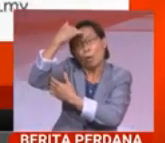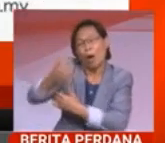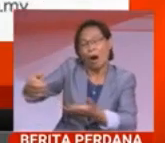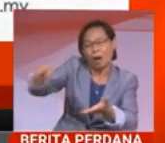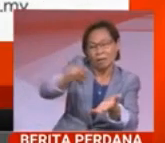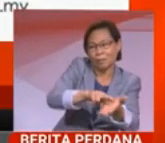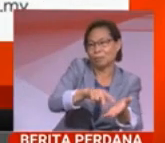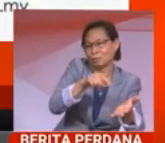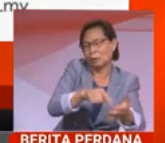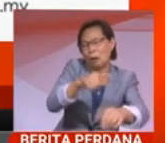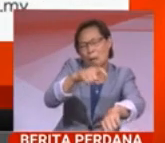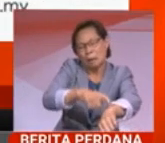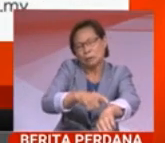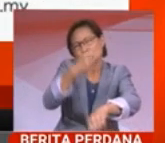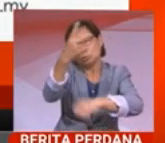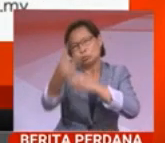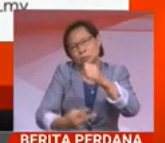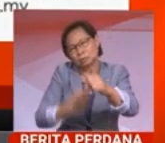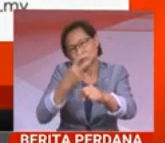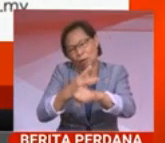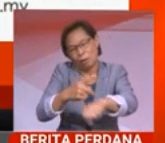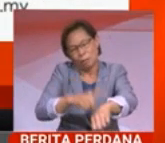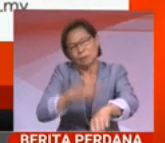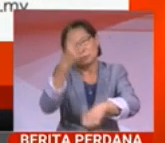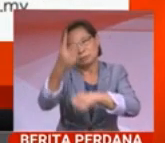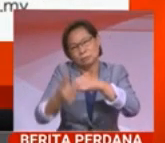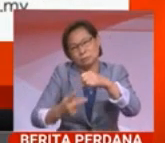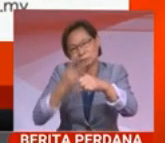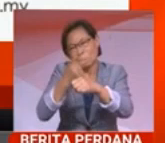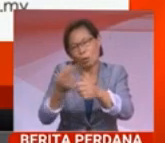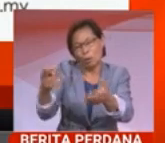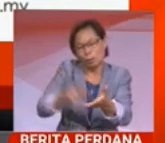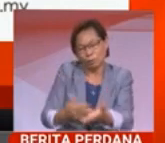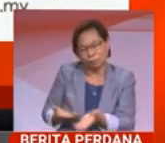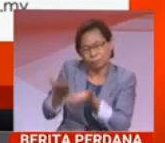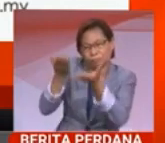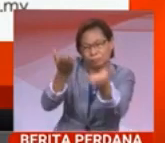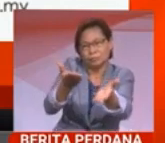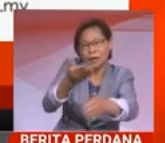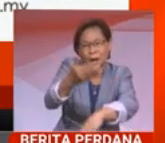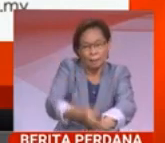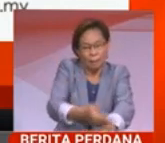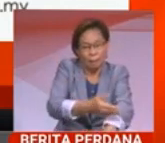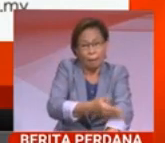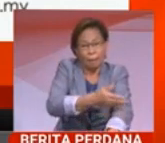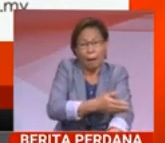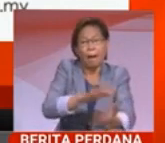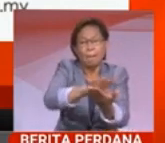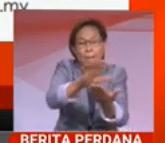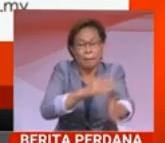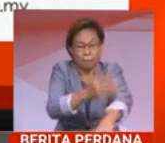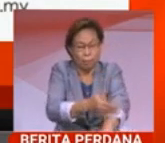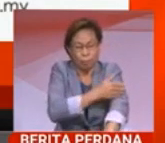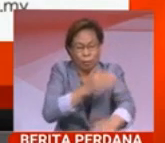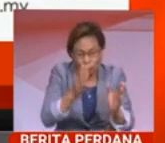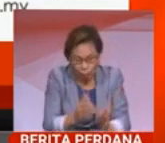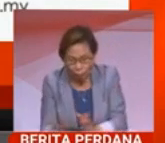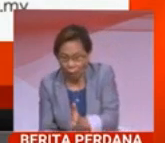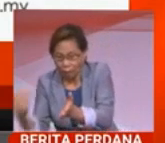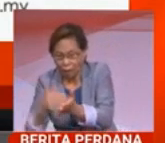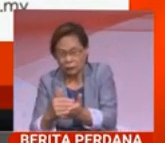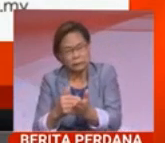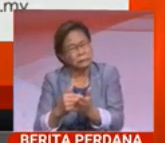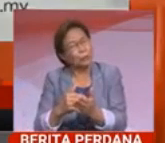laporan itu mengambil masa dua tahun untuk dikemukakan plan pemulihan dan penuturan itu merupakan perkara